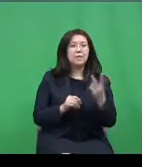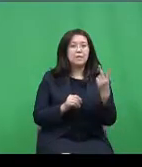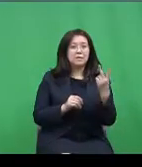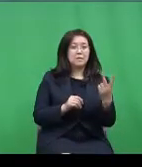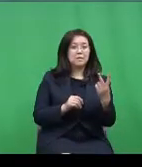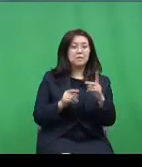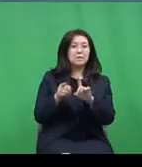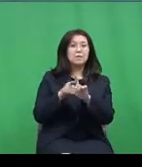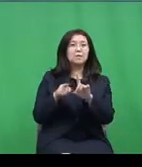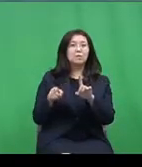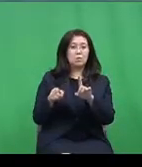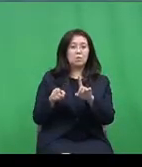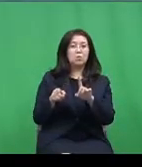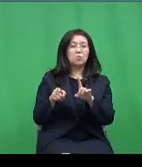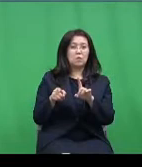2キロとか